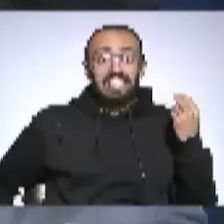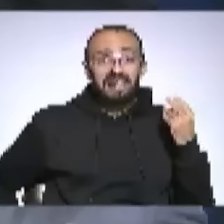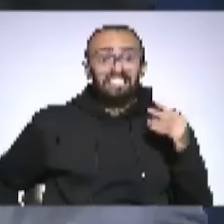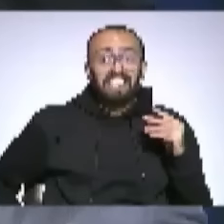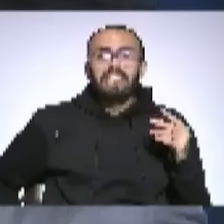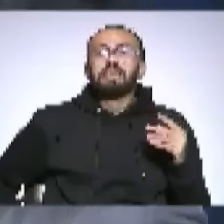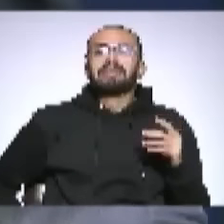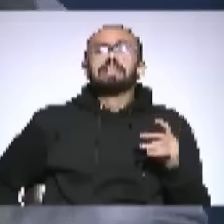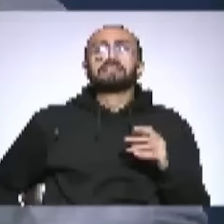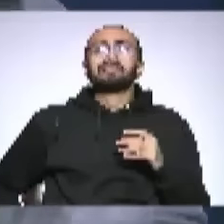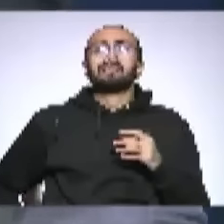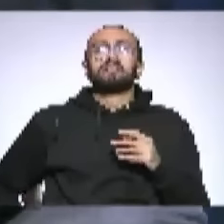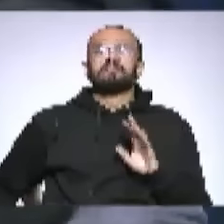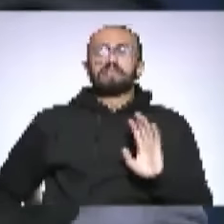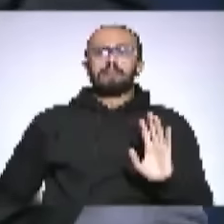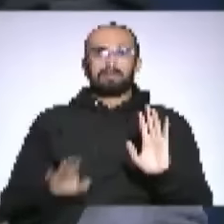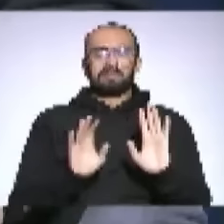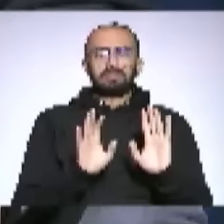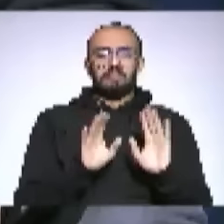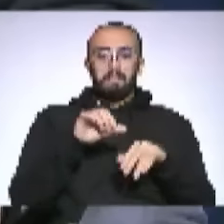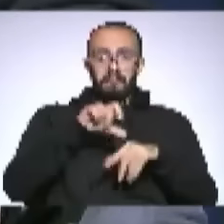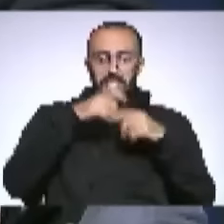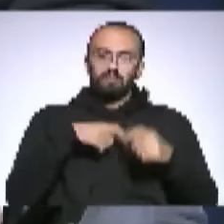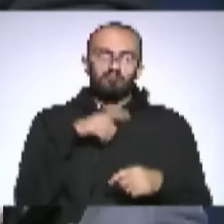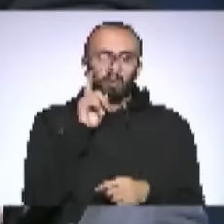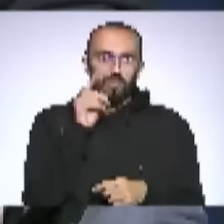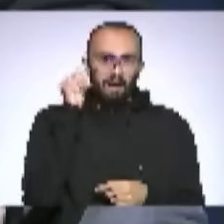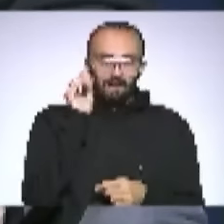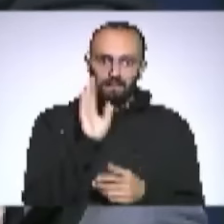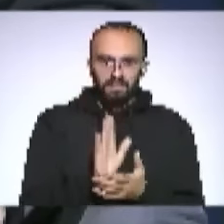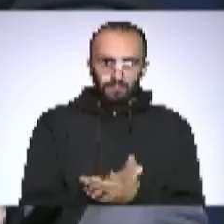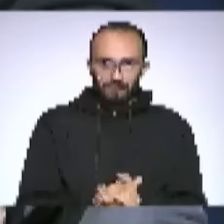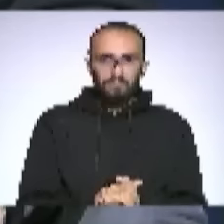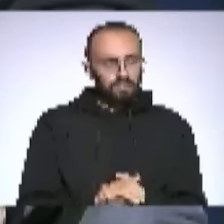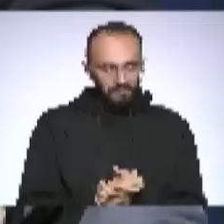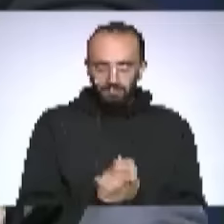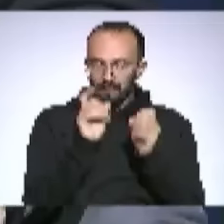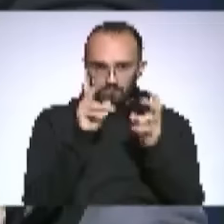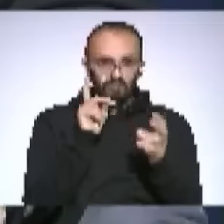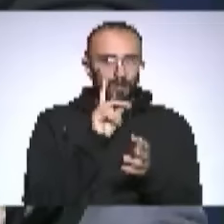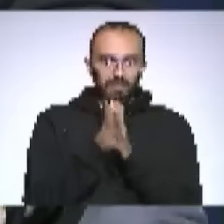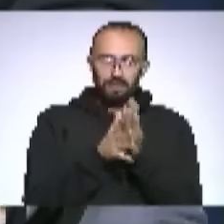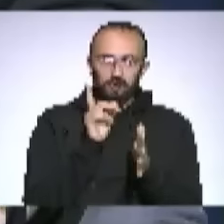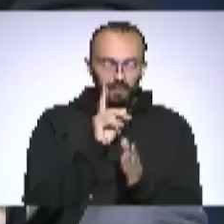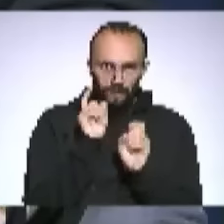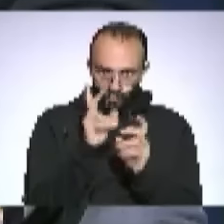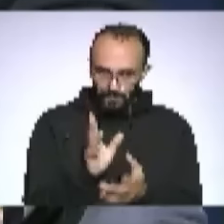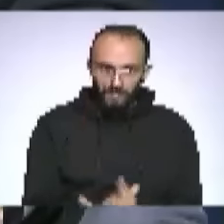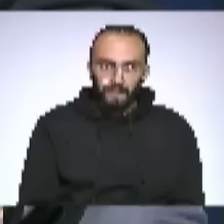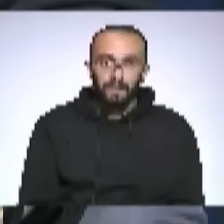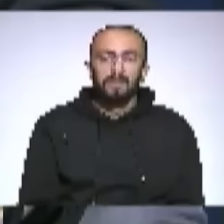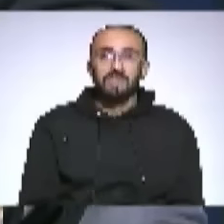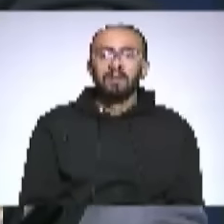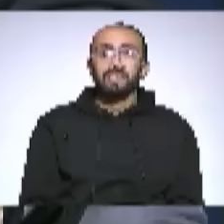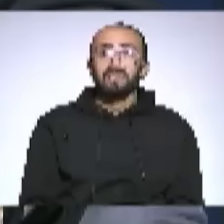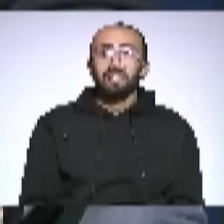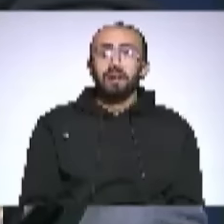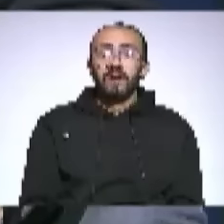هو يعني بس من فضلك ما تجيبش اسم الابروشيه ا لا ما انا مش هقول لك اسم الابروشيه ي لان انا لو